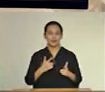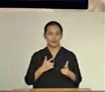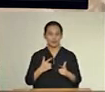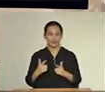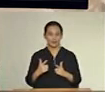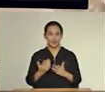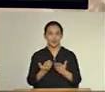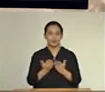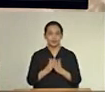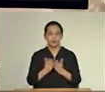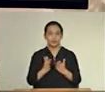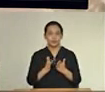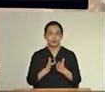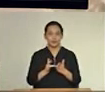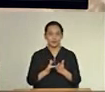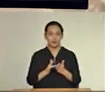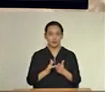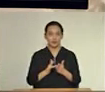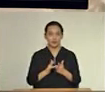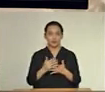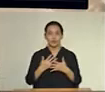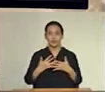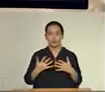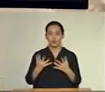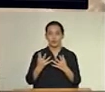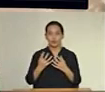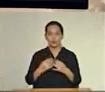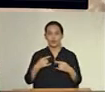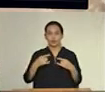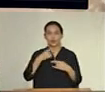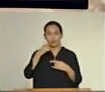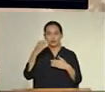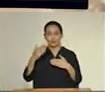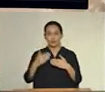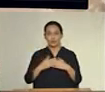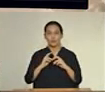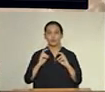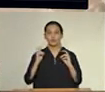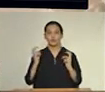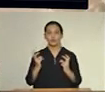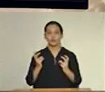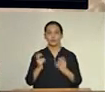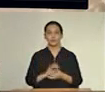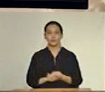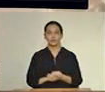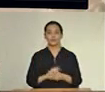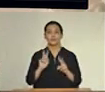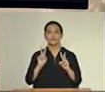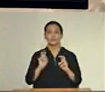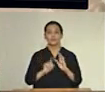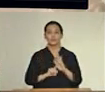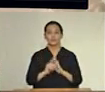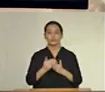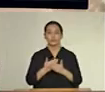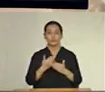bo'lsangiz, kitob, daftar va o'quv qurollaringizni olib, yaqinroq joylashib o'tiring. Mavzuni boshlashimizdan